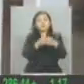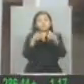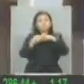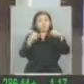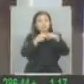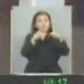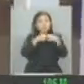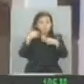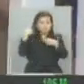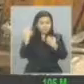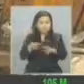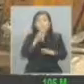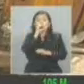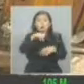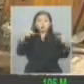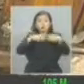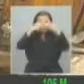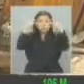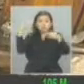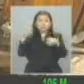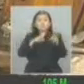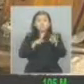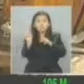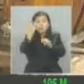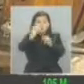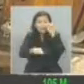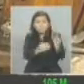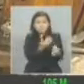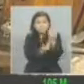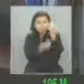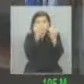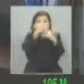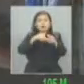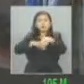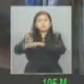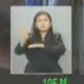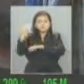มีรายงานว่านักโทษก่อความวุ่นวายด้วยการจุดไฟเผาเรือนจำก่อนหลบหนีไป